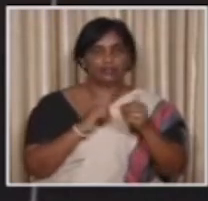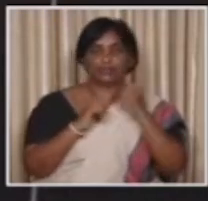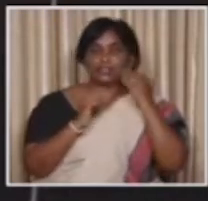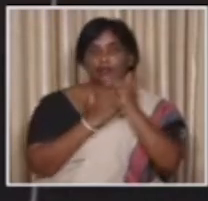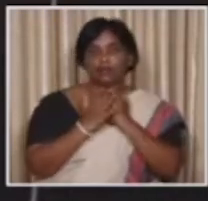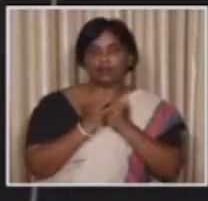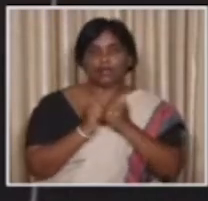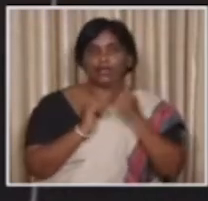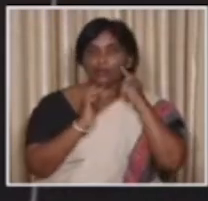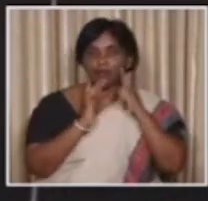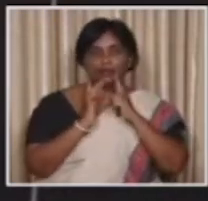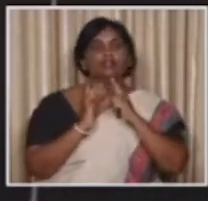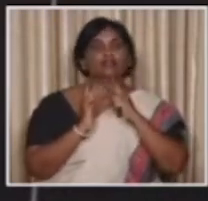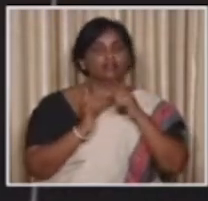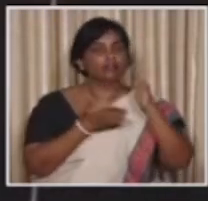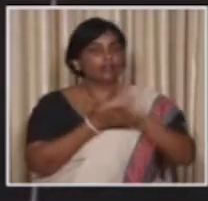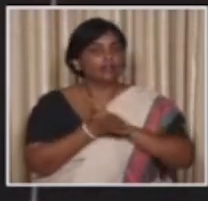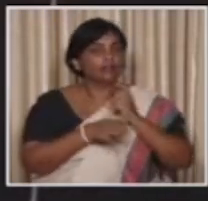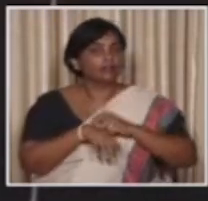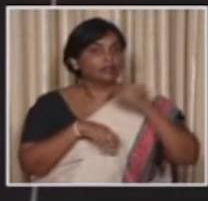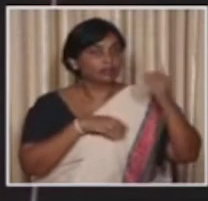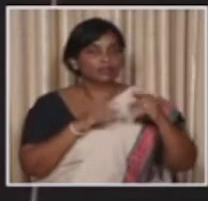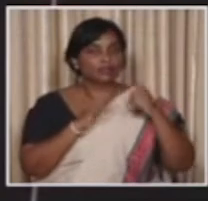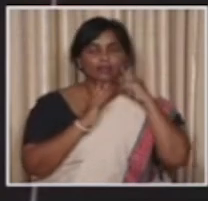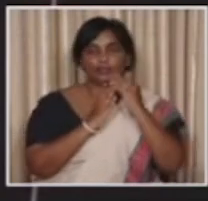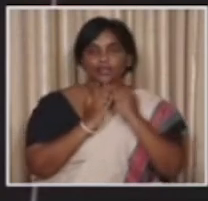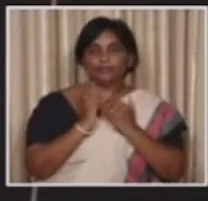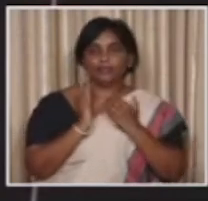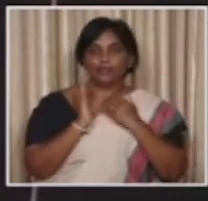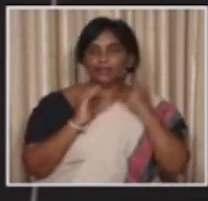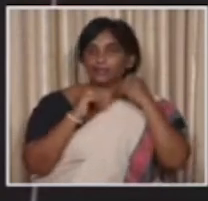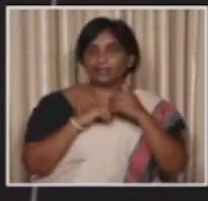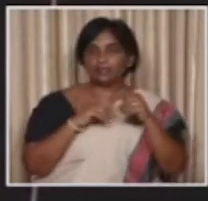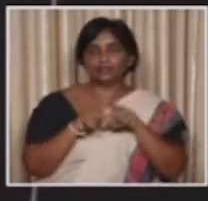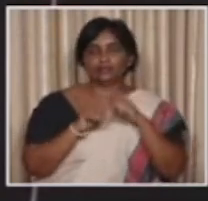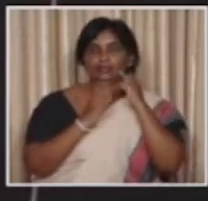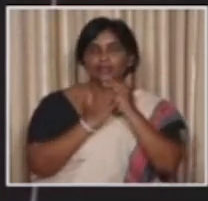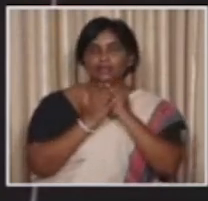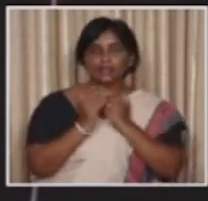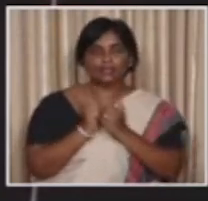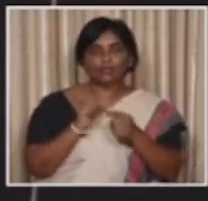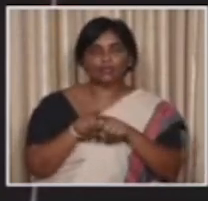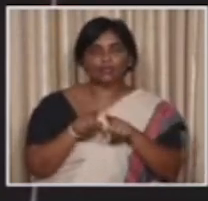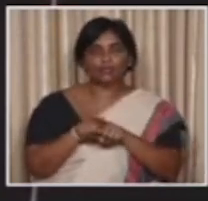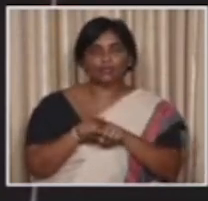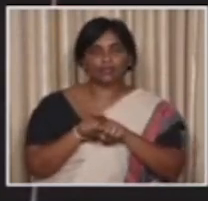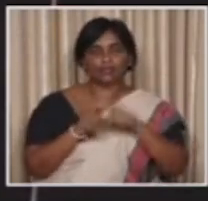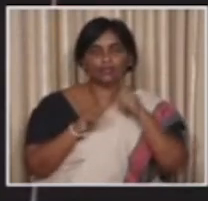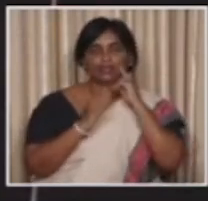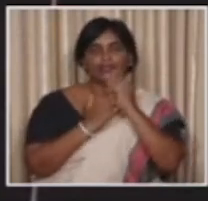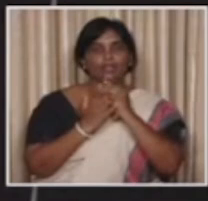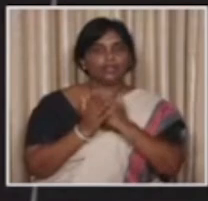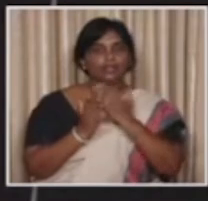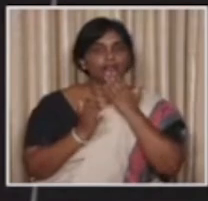එක්ක අපිට ණය ගෙවන්න ලැබෙන සහන කාලය. ඒ වගේම ආසියානු සංවර්ධන බැංකුව, ලෝක බැංකුව දෙන ණය මේ සියල්ල එකව කරාම මම හිතන්නේ